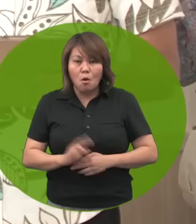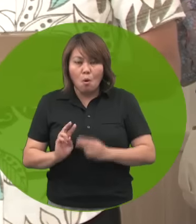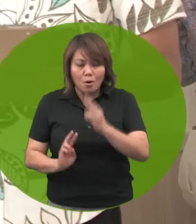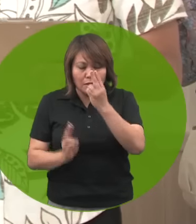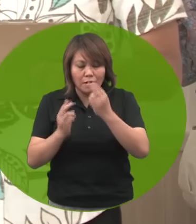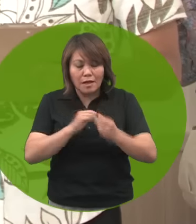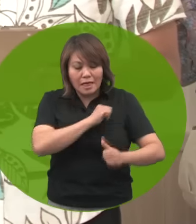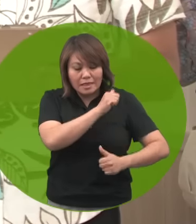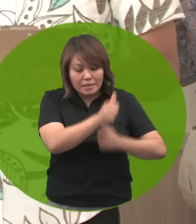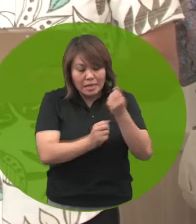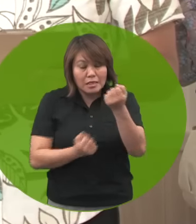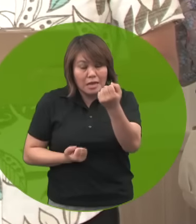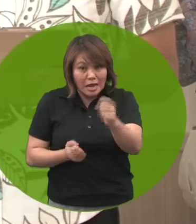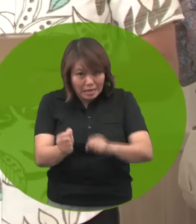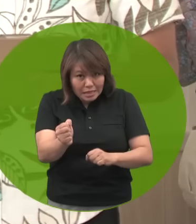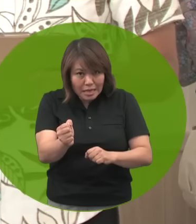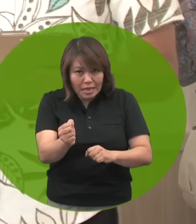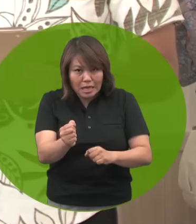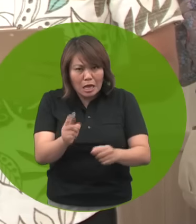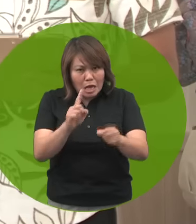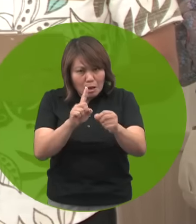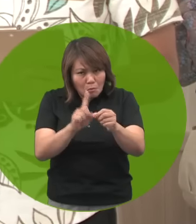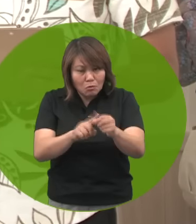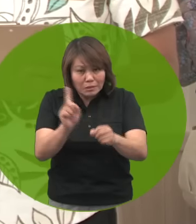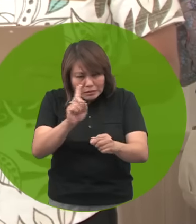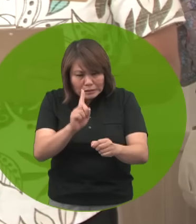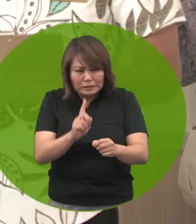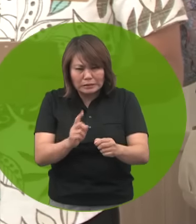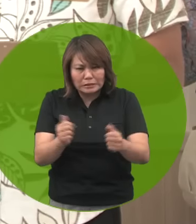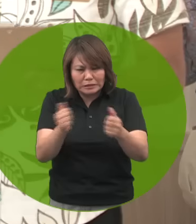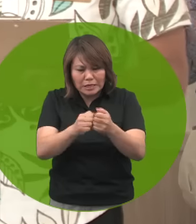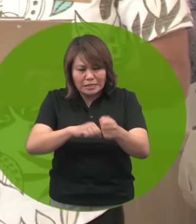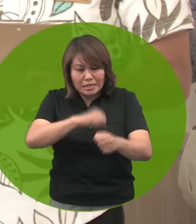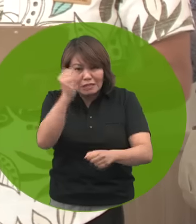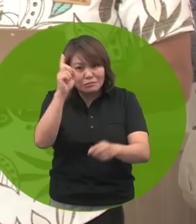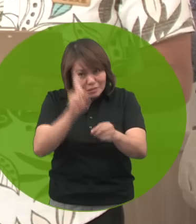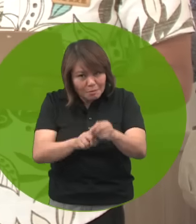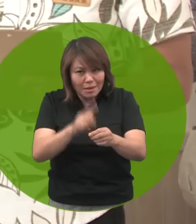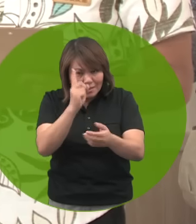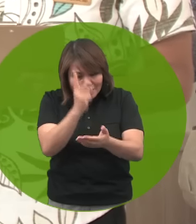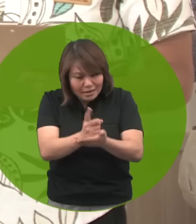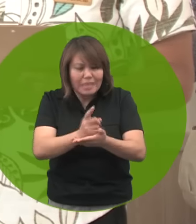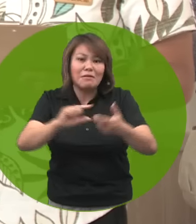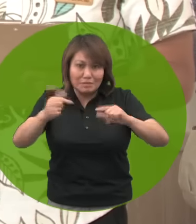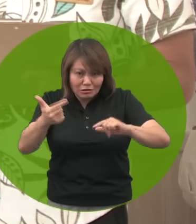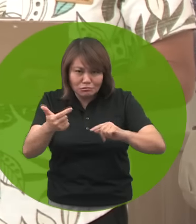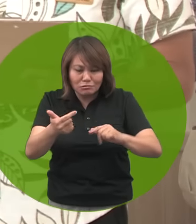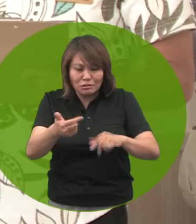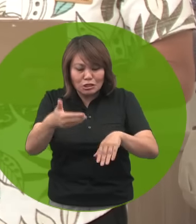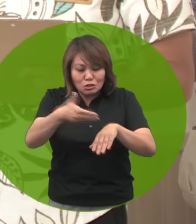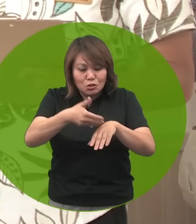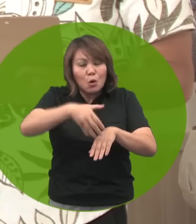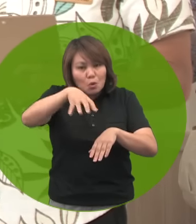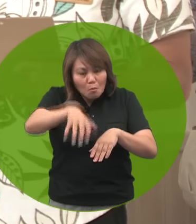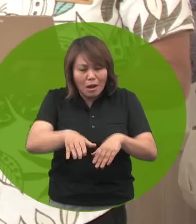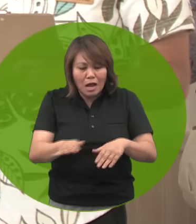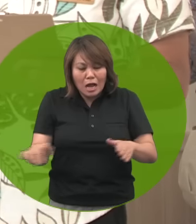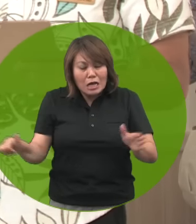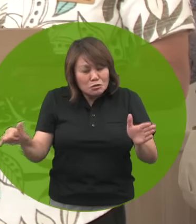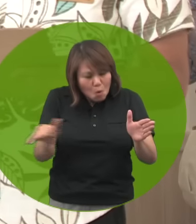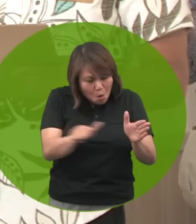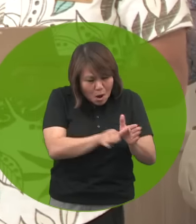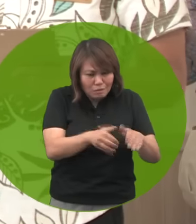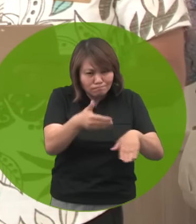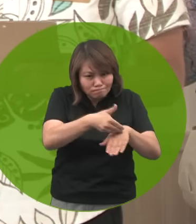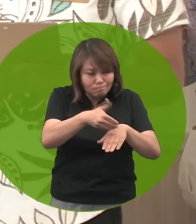の伝統空手古武道はただ単に試合に勝つことが目的ではなく、自己鍛錬、修行の場として将来にわたって稽古